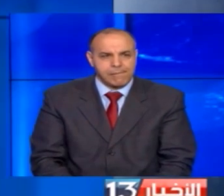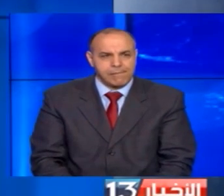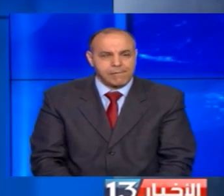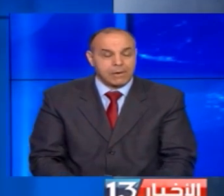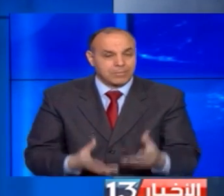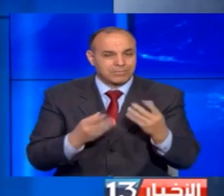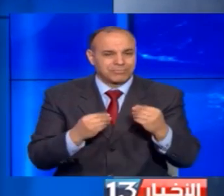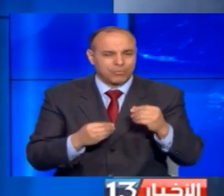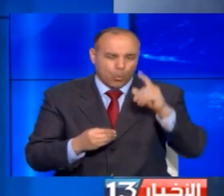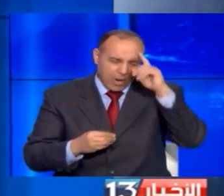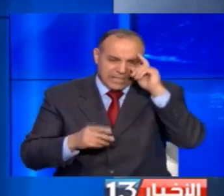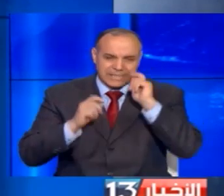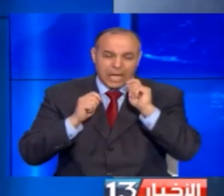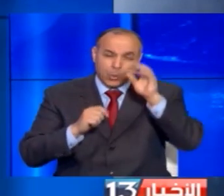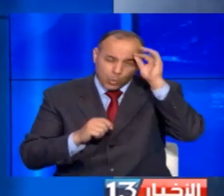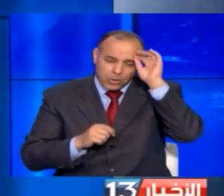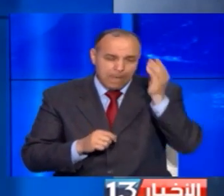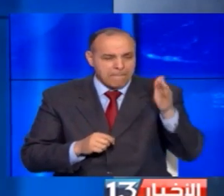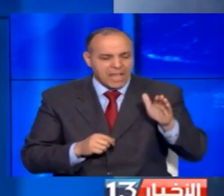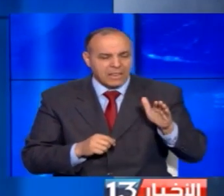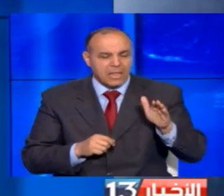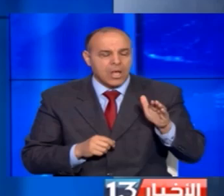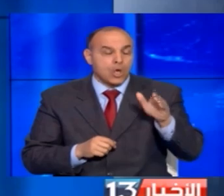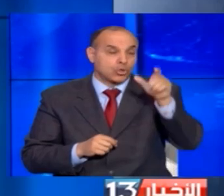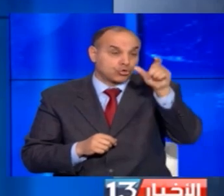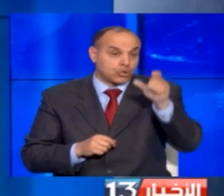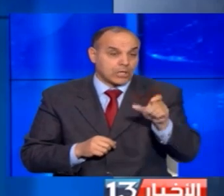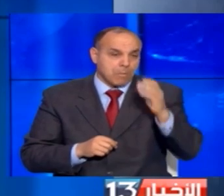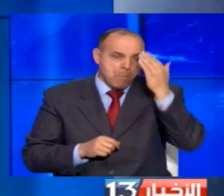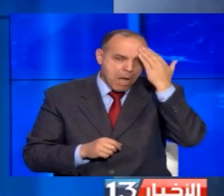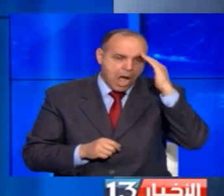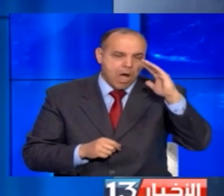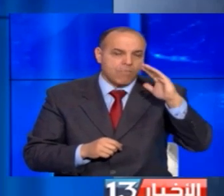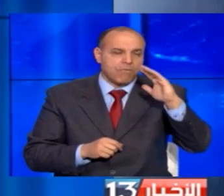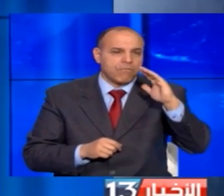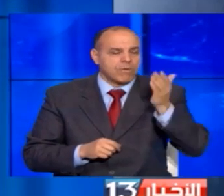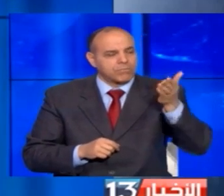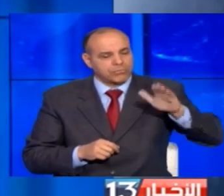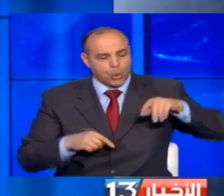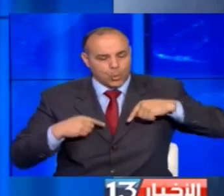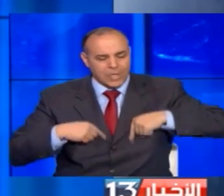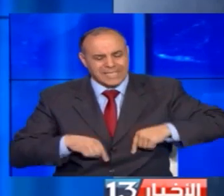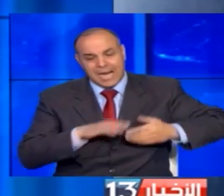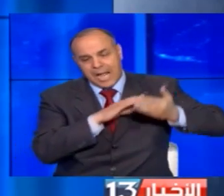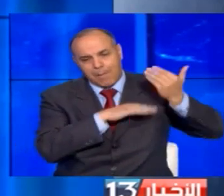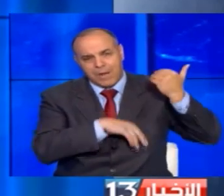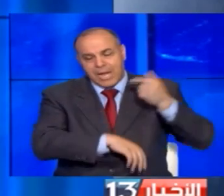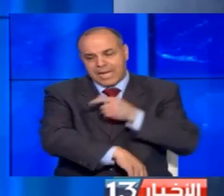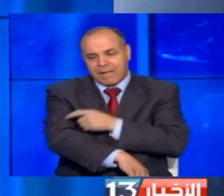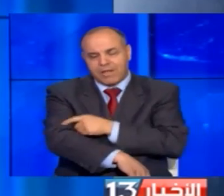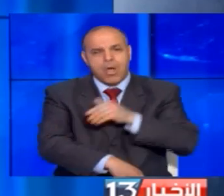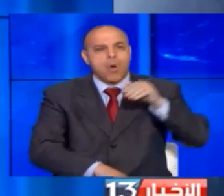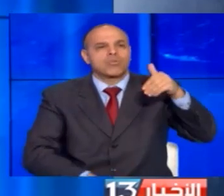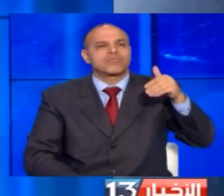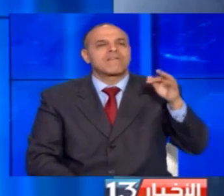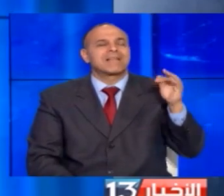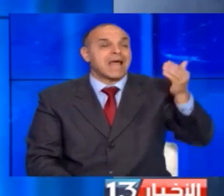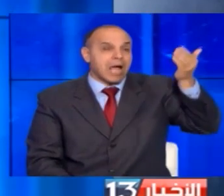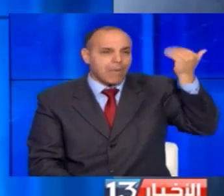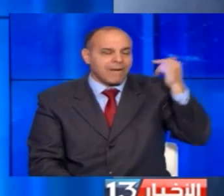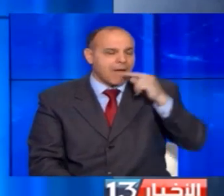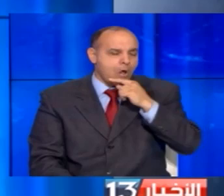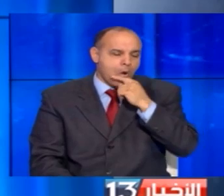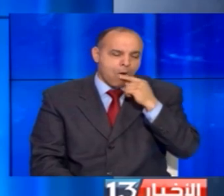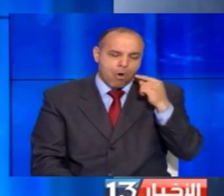فقدت الساحة السياسية التونسية أمس أحد أبرز أعلامها بوفاة الوزير الأسبق والنقابي مصطفى الفيلالي عن